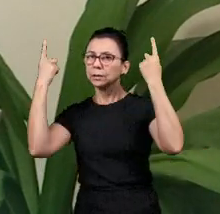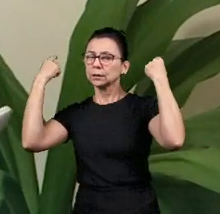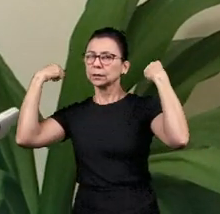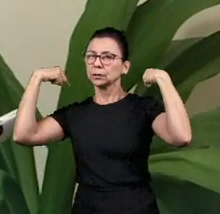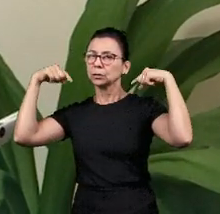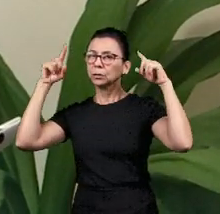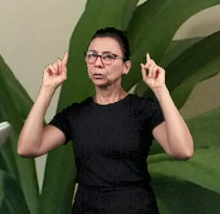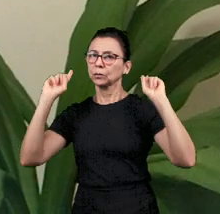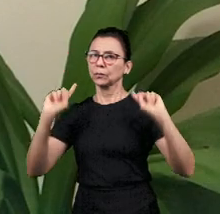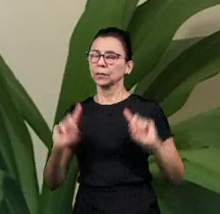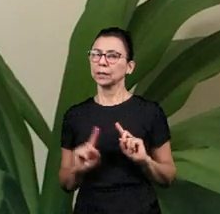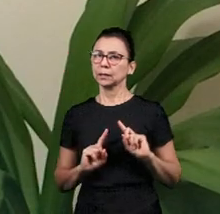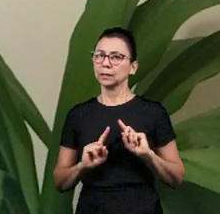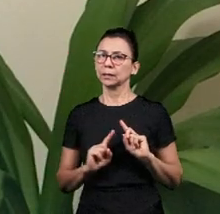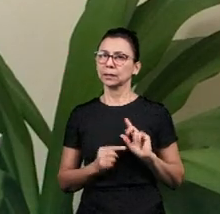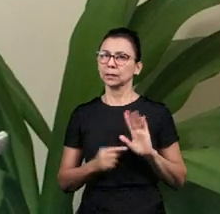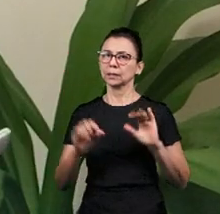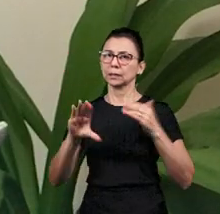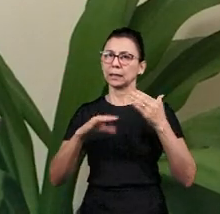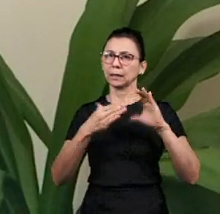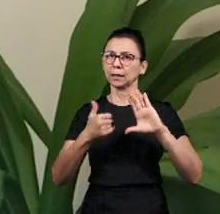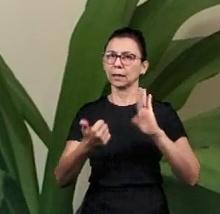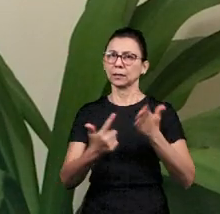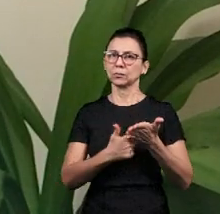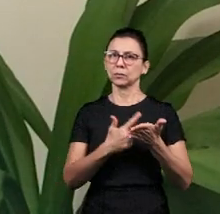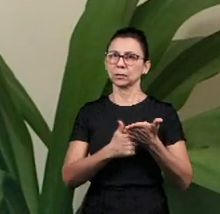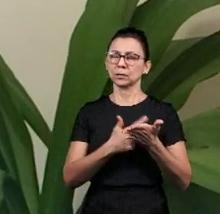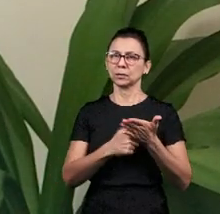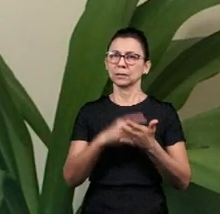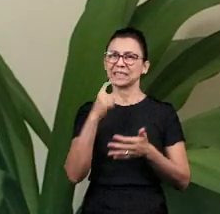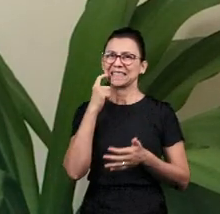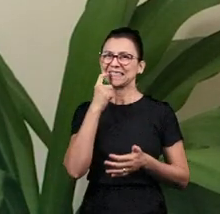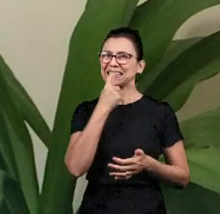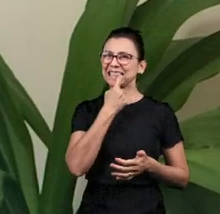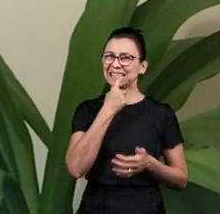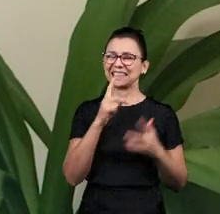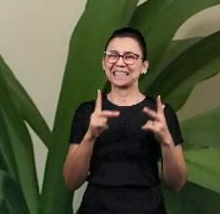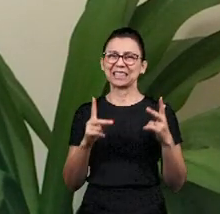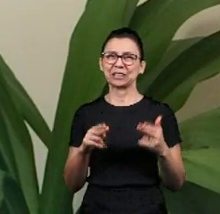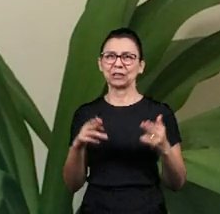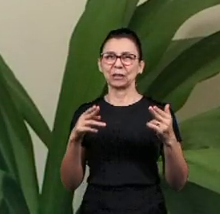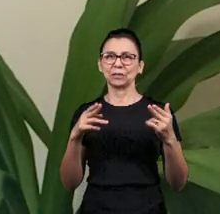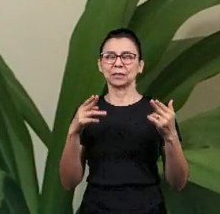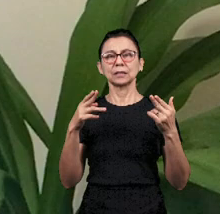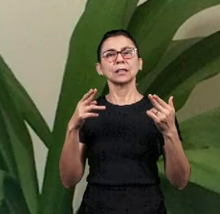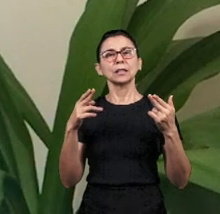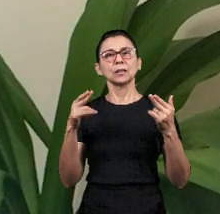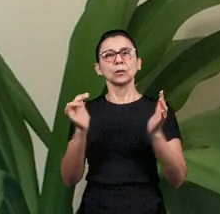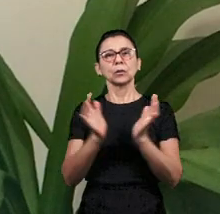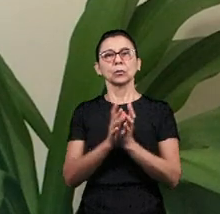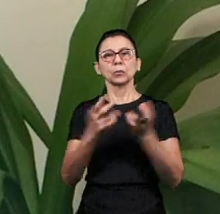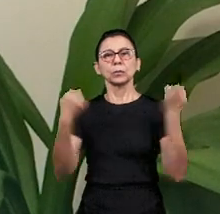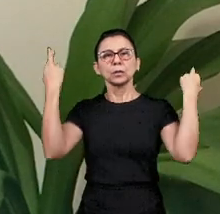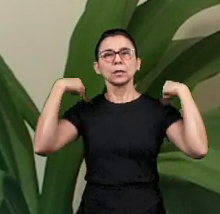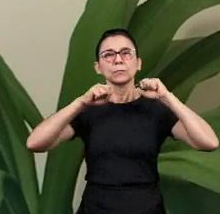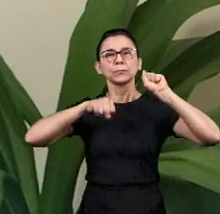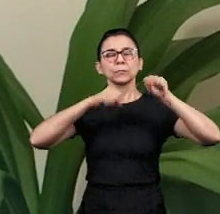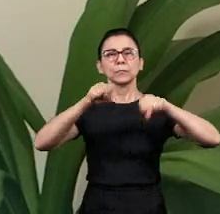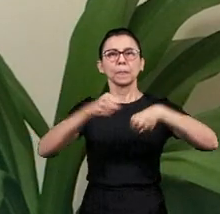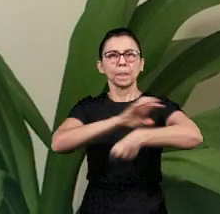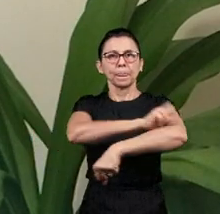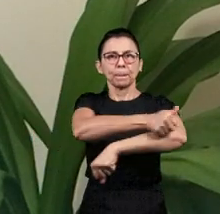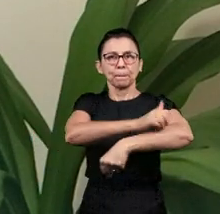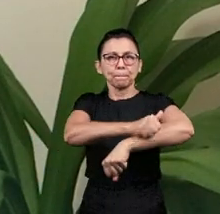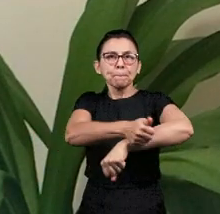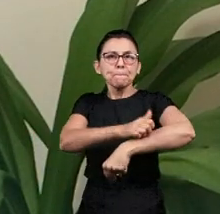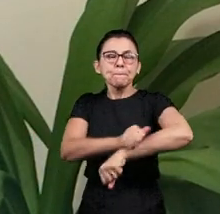Cantiques, verset 4, verset 2, quand il dit « Tes dents sont comme des troupeaux de brebis préparés,